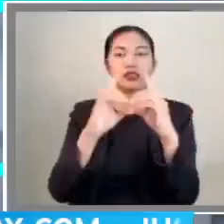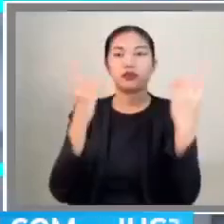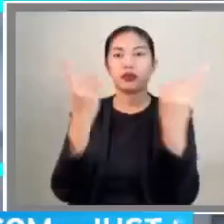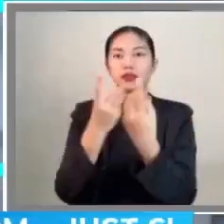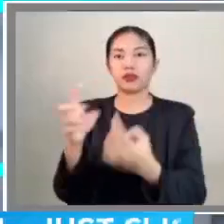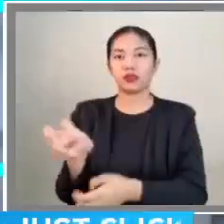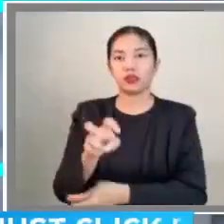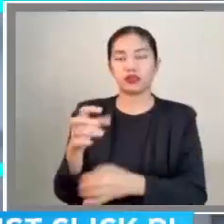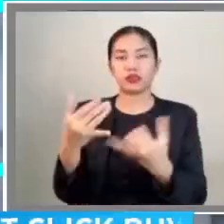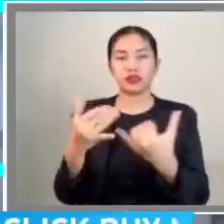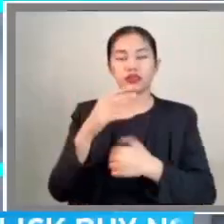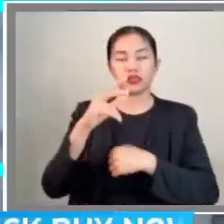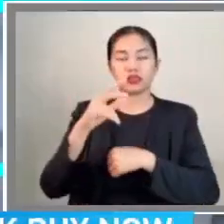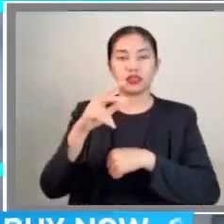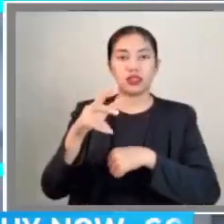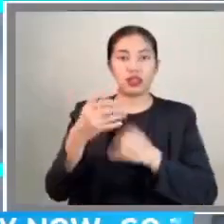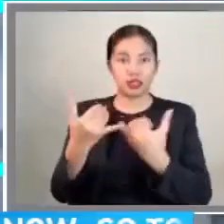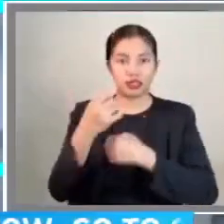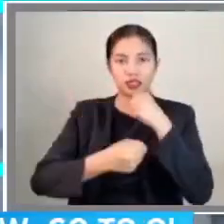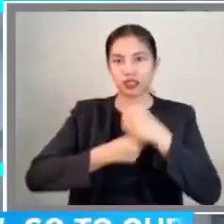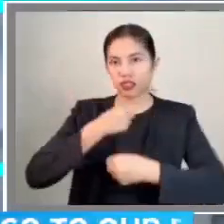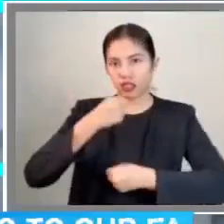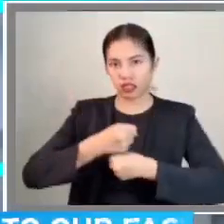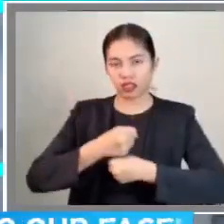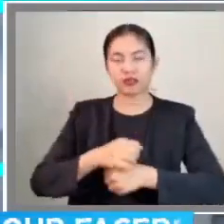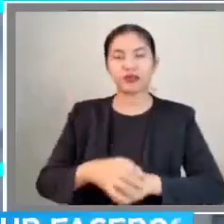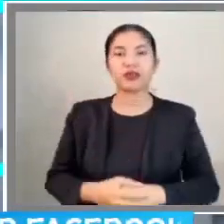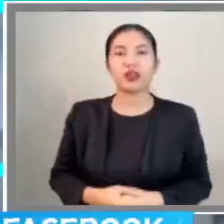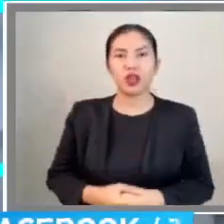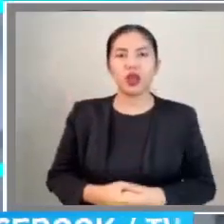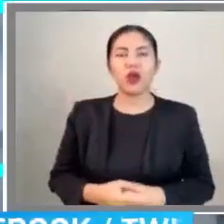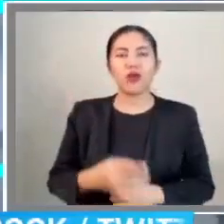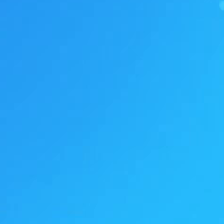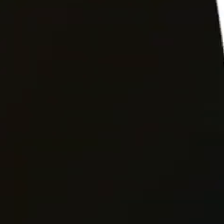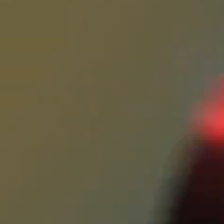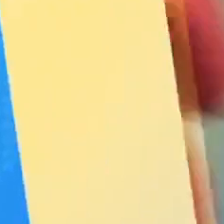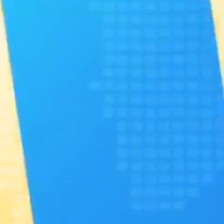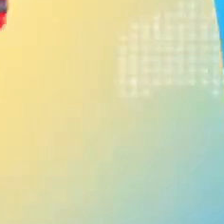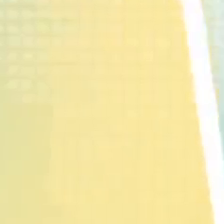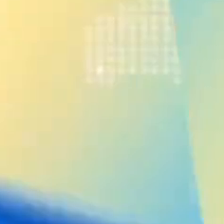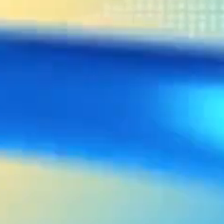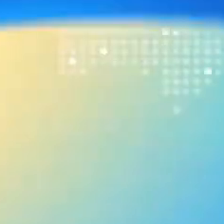mapaunlad ang ekonomiya ng bansa. At may ulat on the spot si Ian Cruz. Ian?